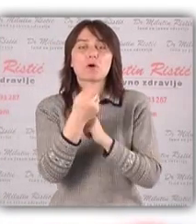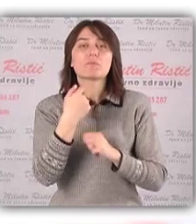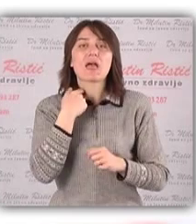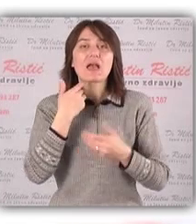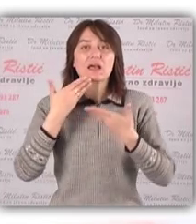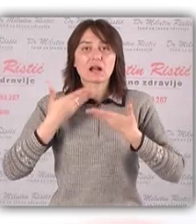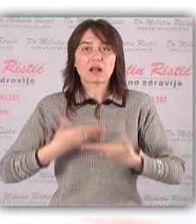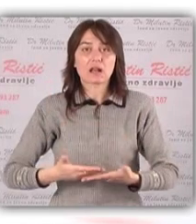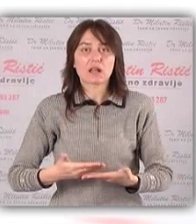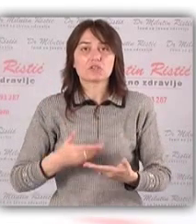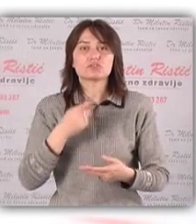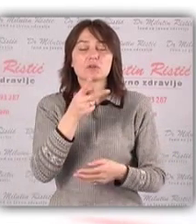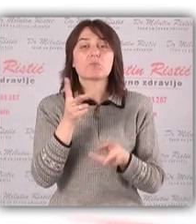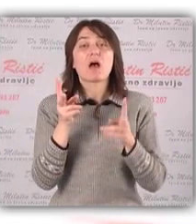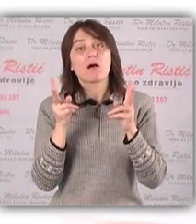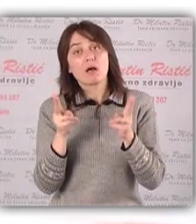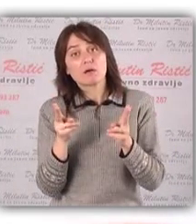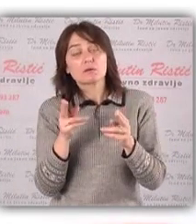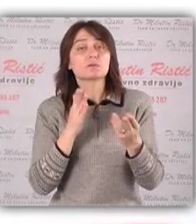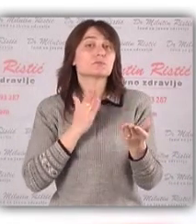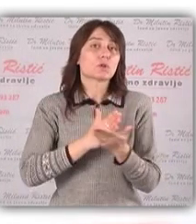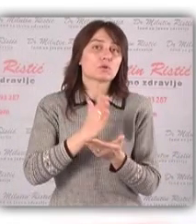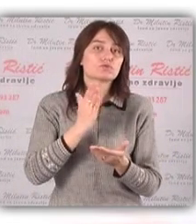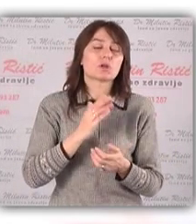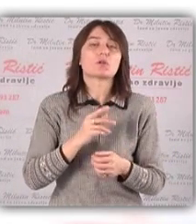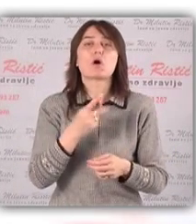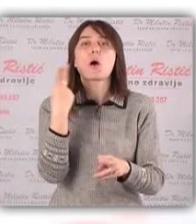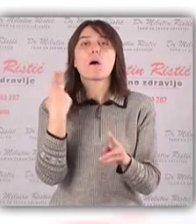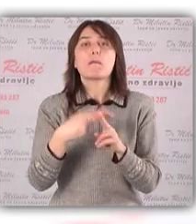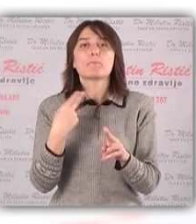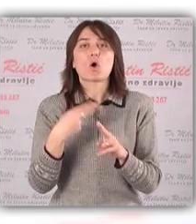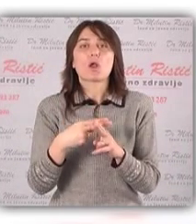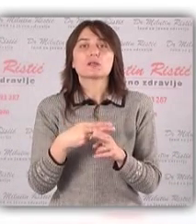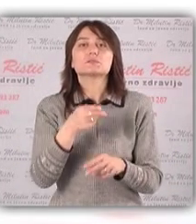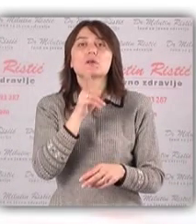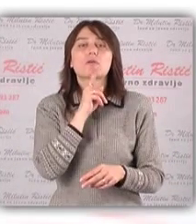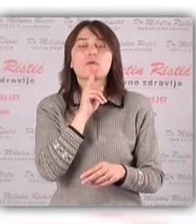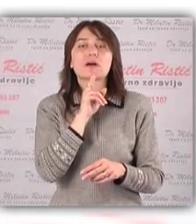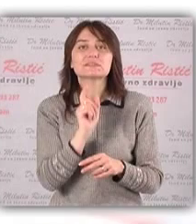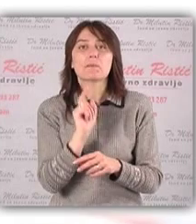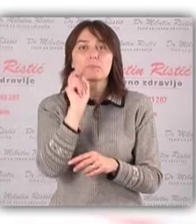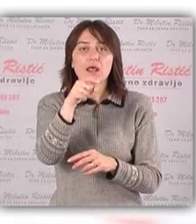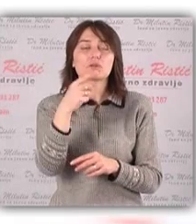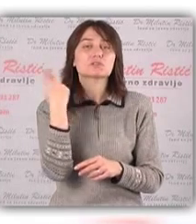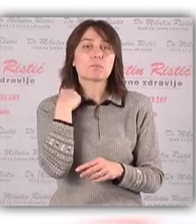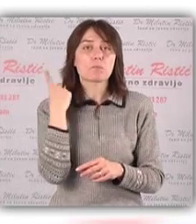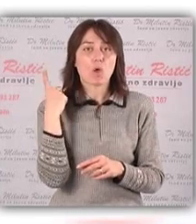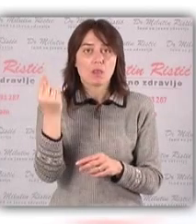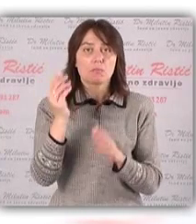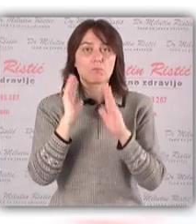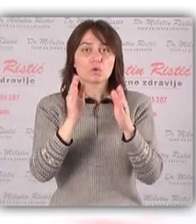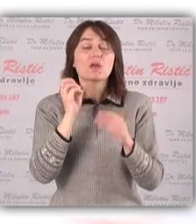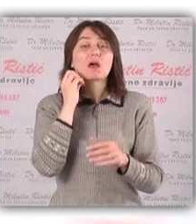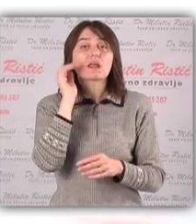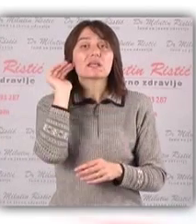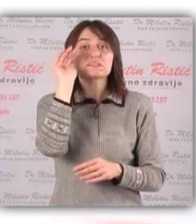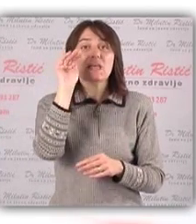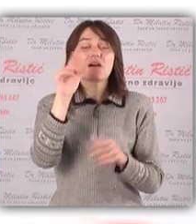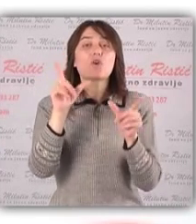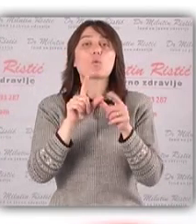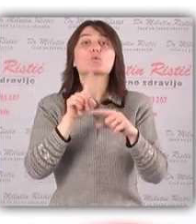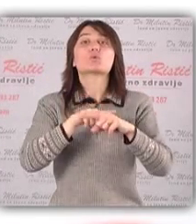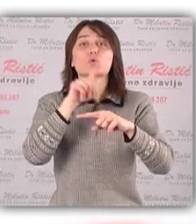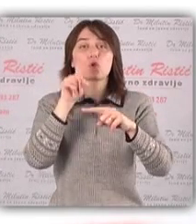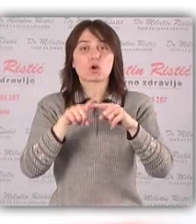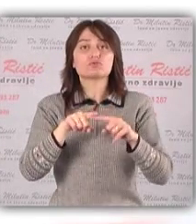do promena na grlića sa premalignim i malignim lezijama. Bolesti koje se prenose polnim putem, kada se jave